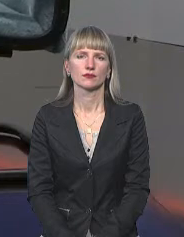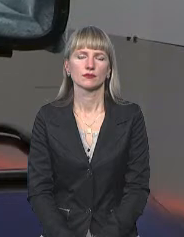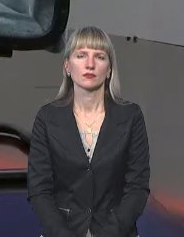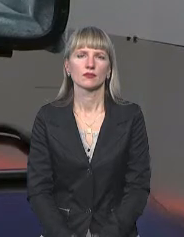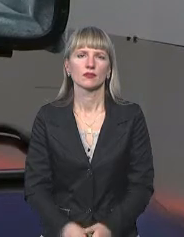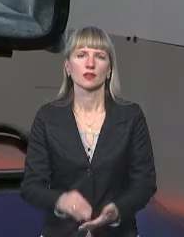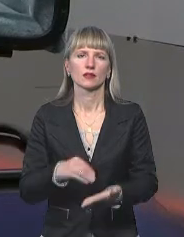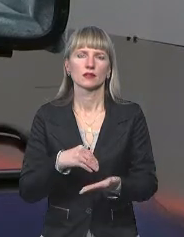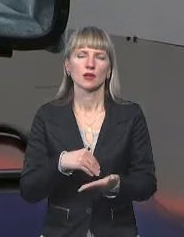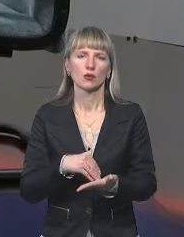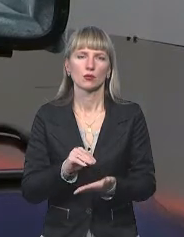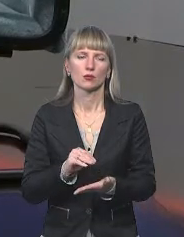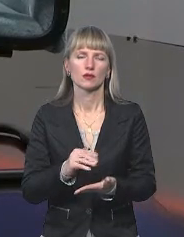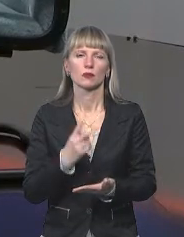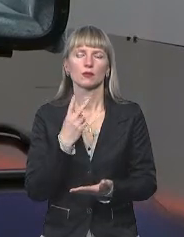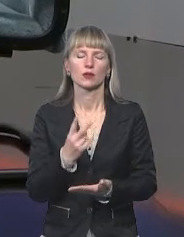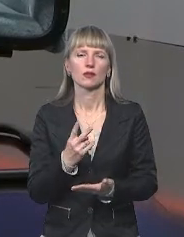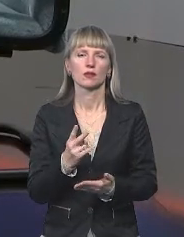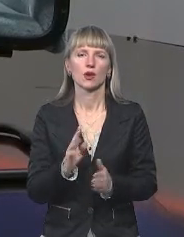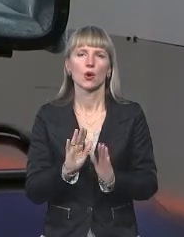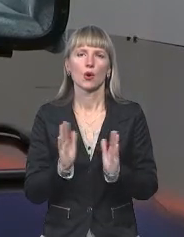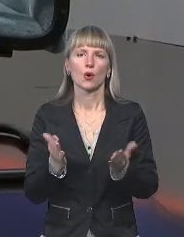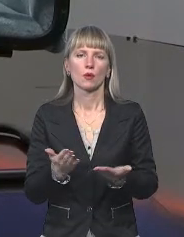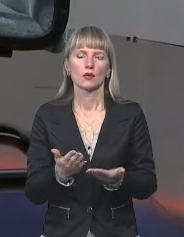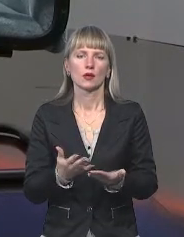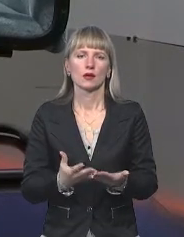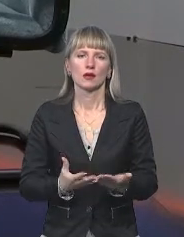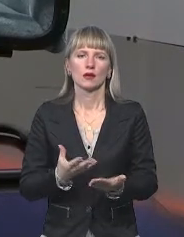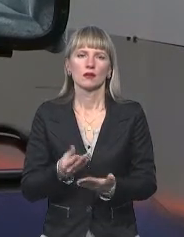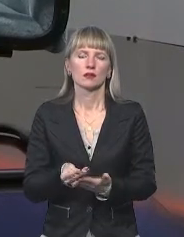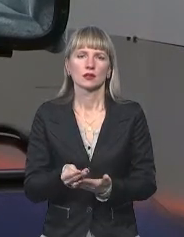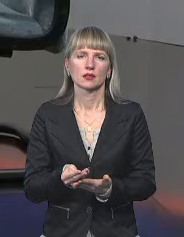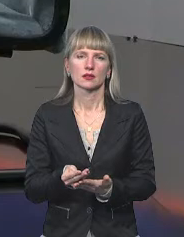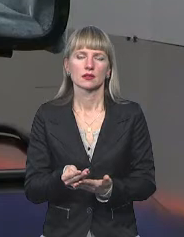Закупівлі. Давайте подивимося обсяг видатків.